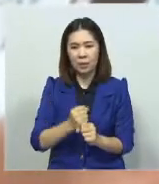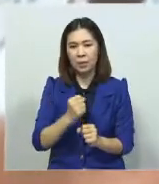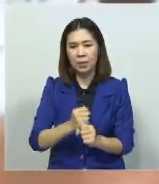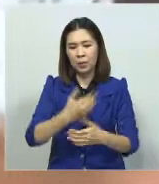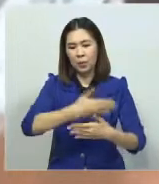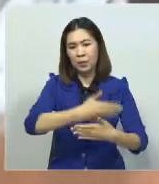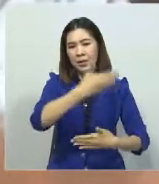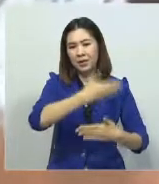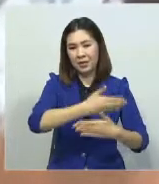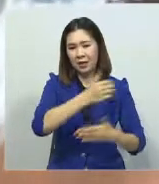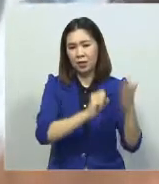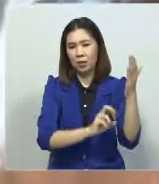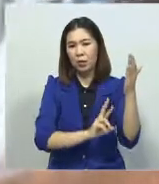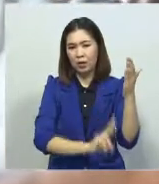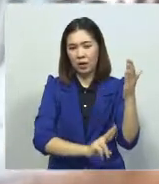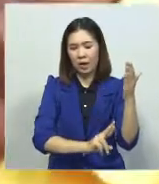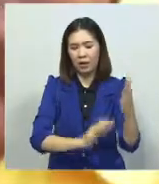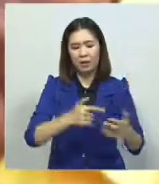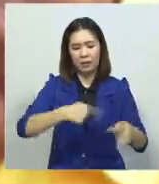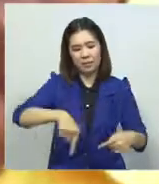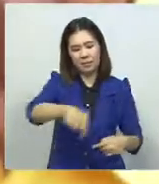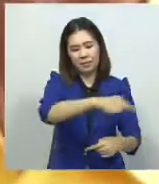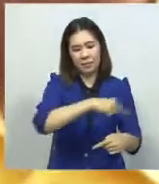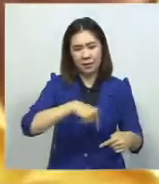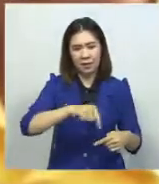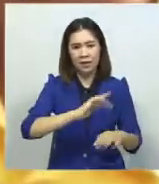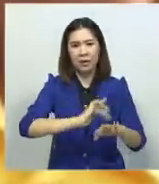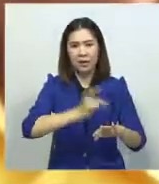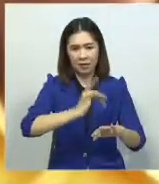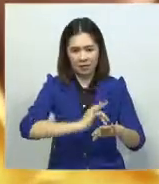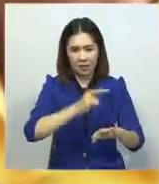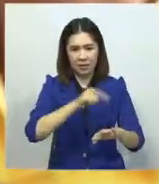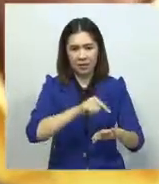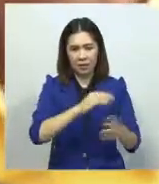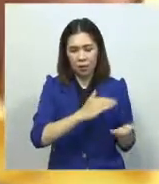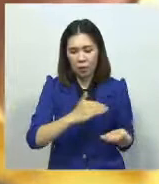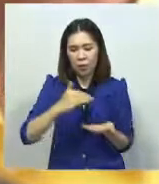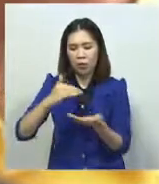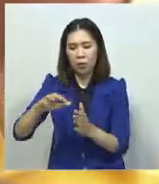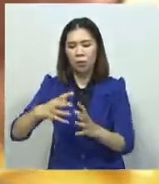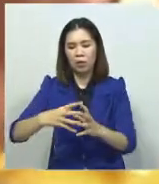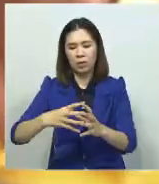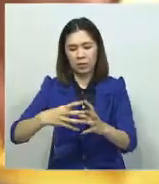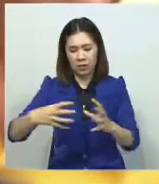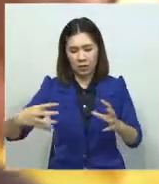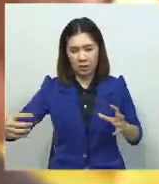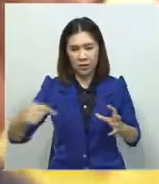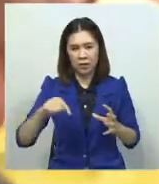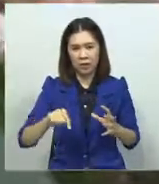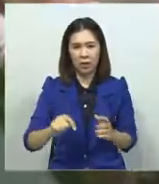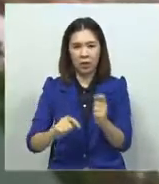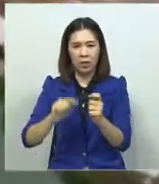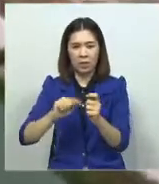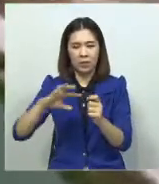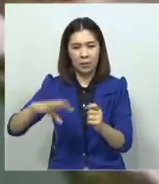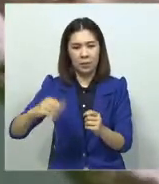ชประภาซึ่งเป็นแหล่งน้ำธรรมชาติพร้อมส่งแจกน้ำประปาตามแนววางท่อผ่านอำเภอพุนพินอำเภอเมื